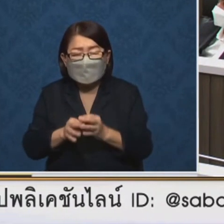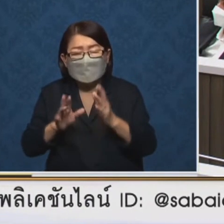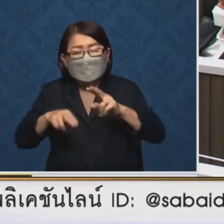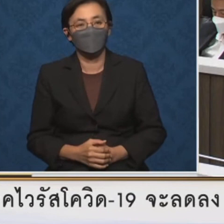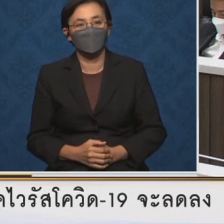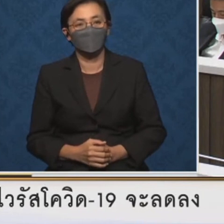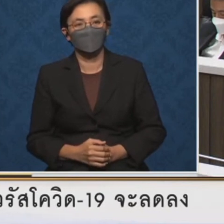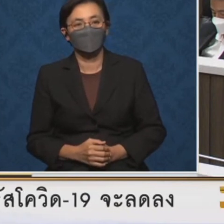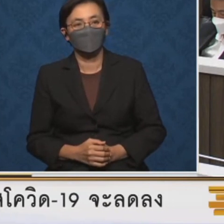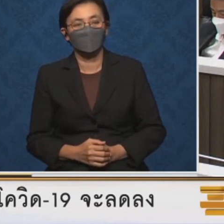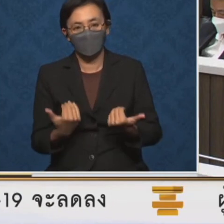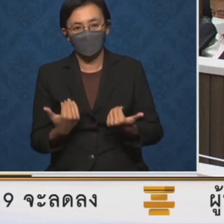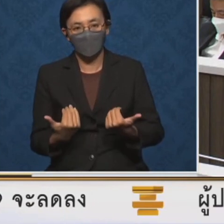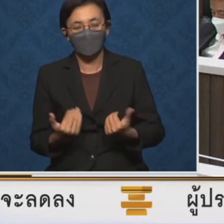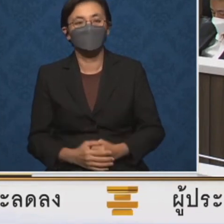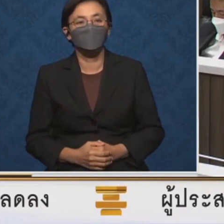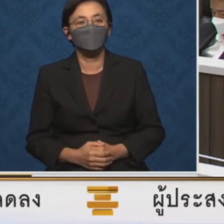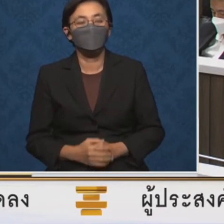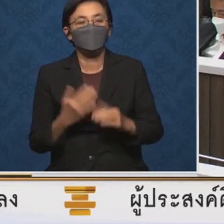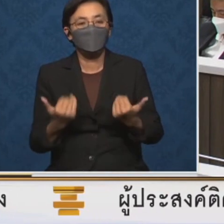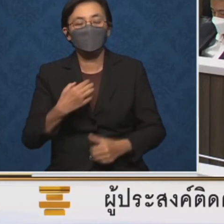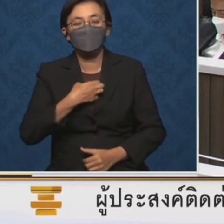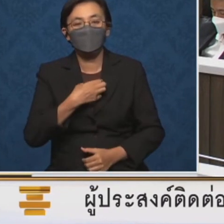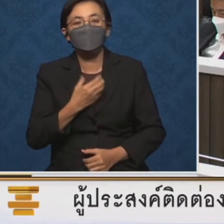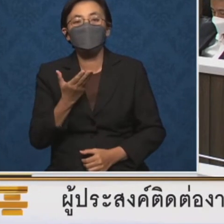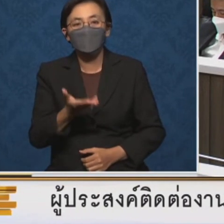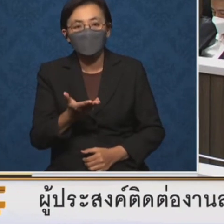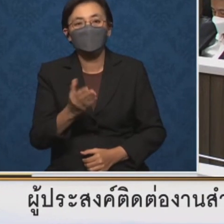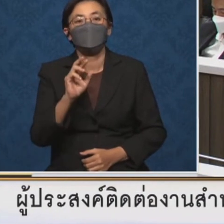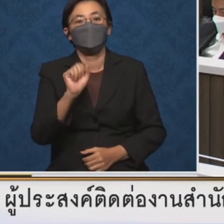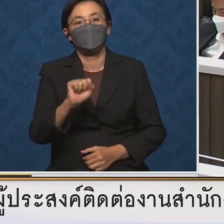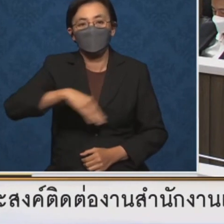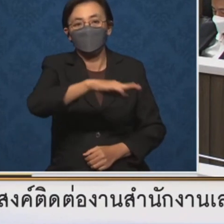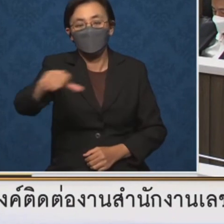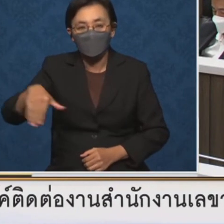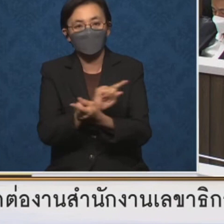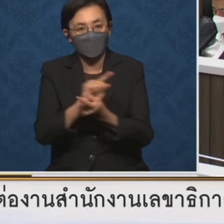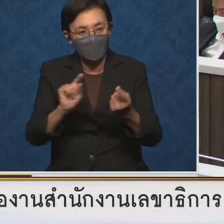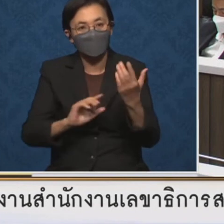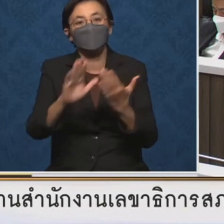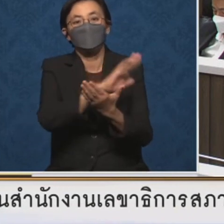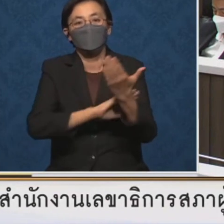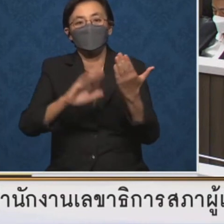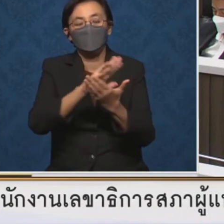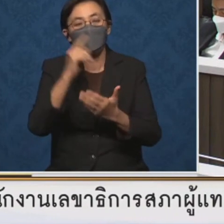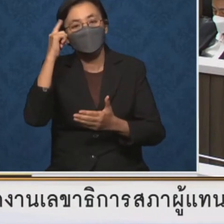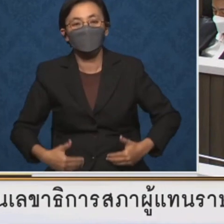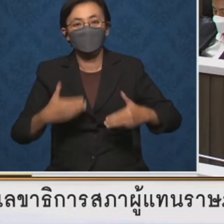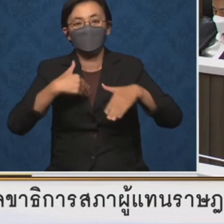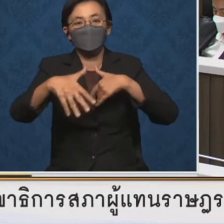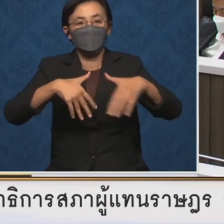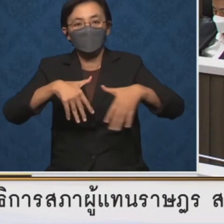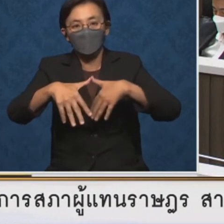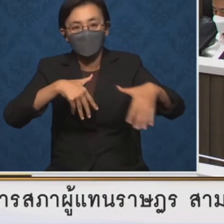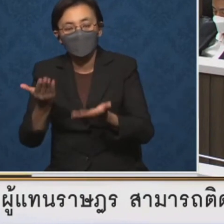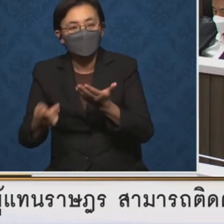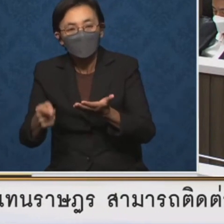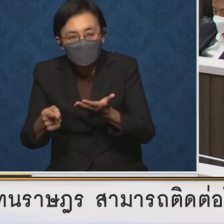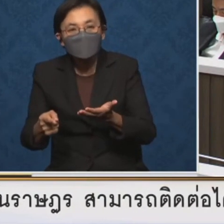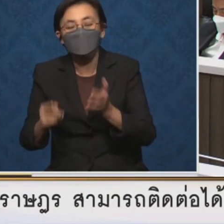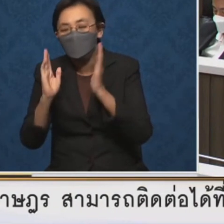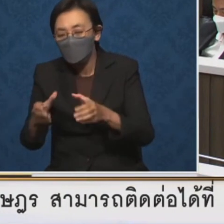sky